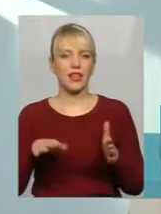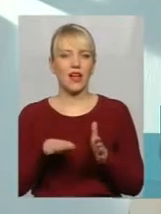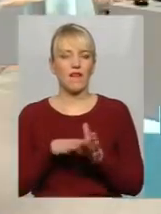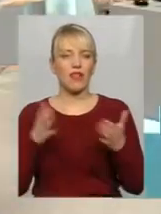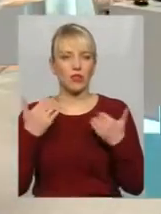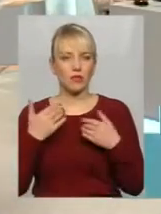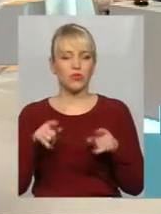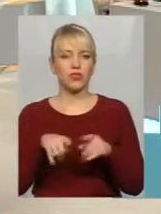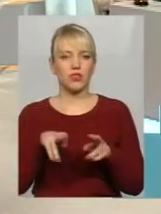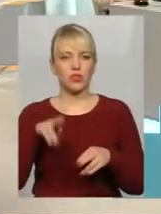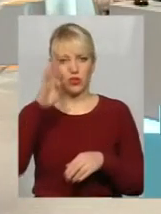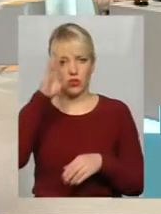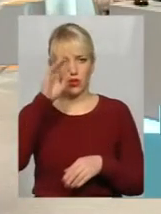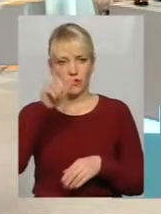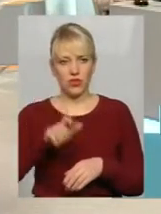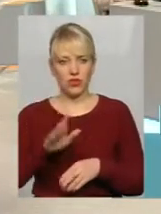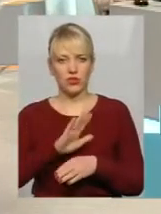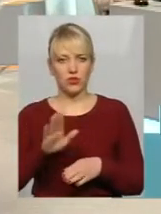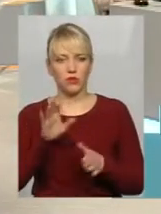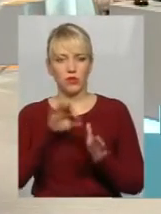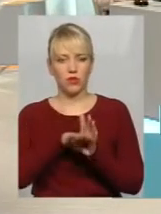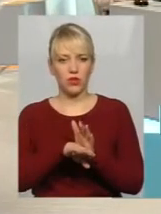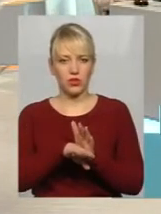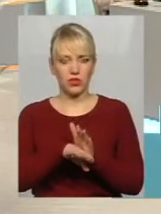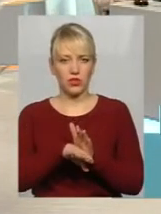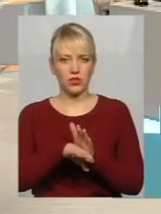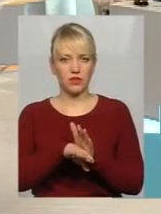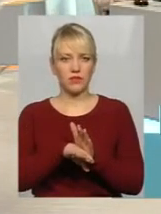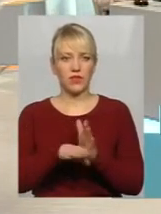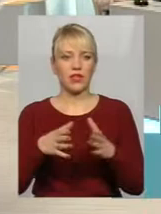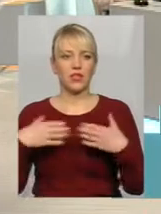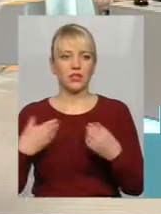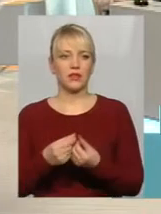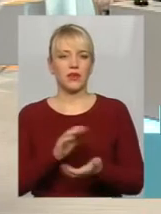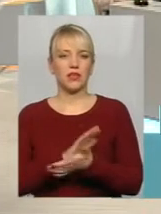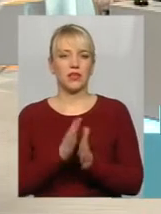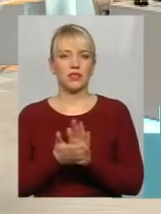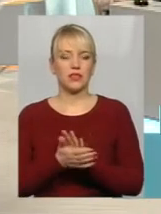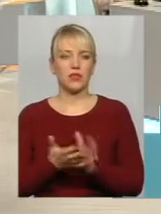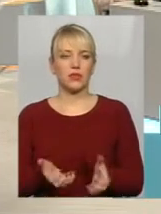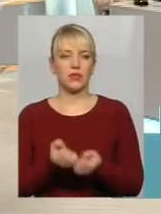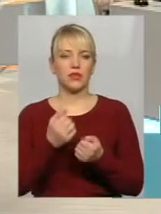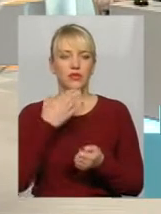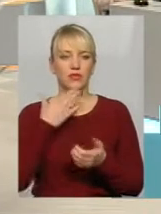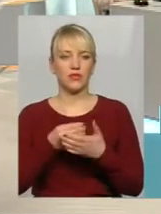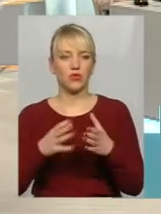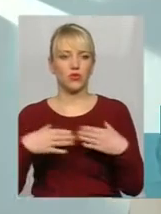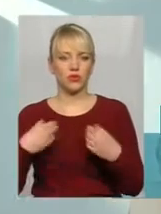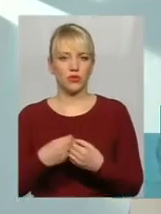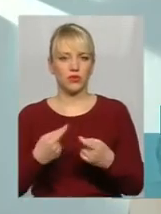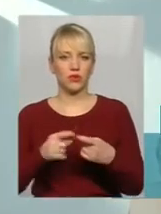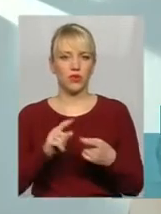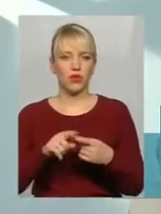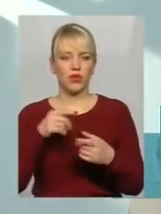чоловіки, щоб не погіршити сімейний стан, підтримувати сім'ю належним чином, то їм